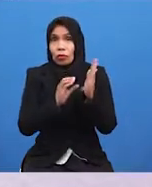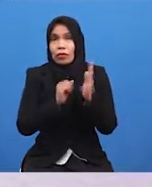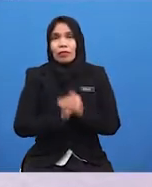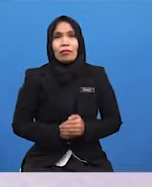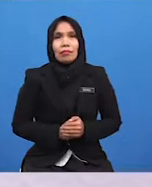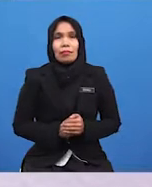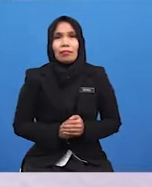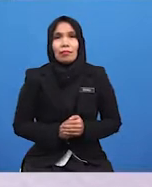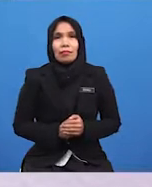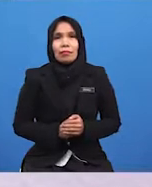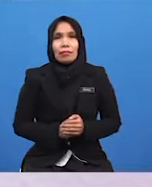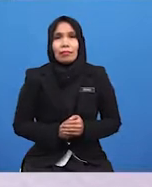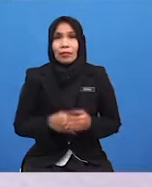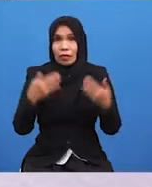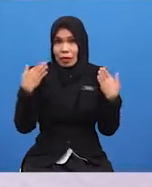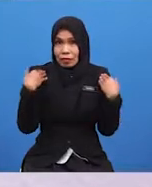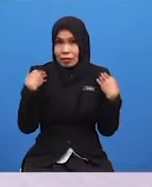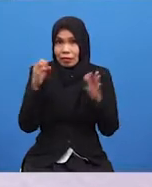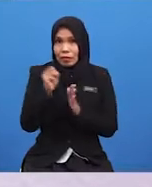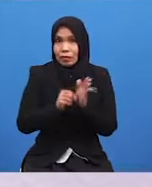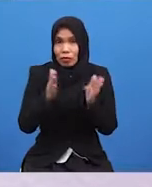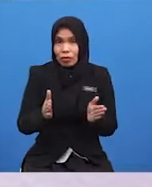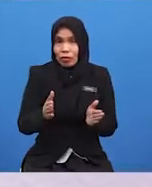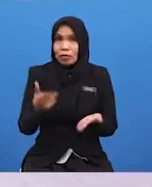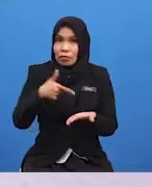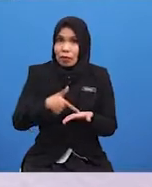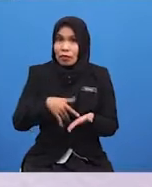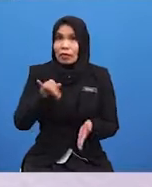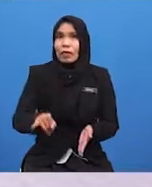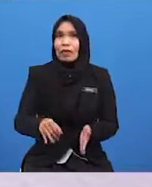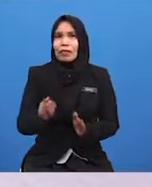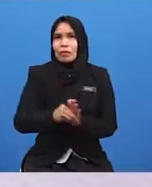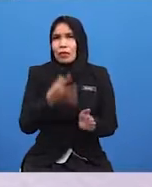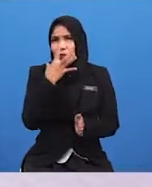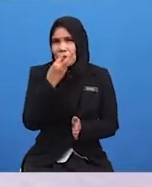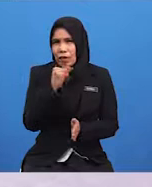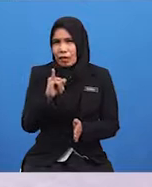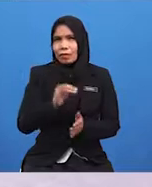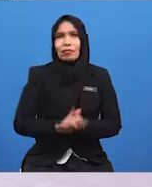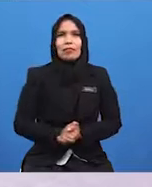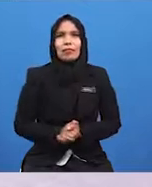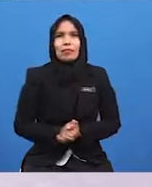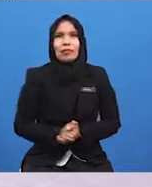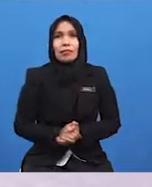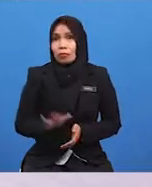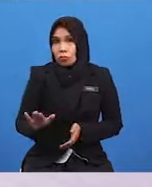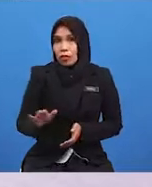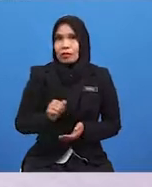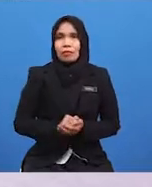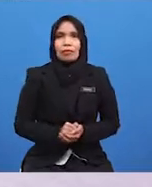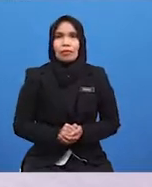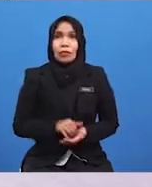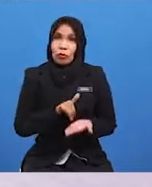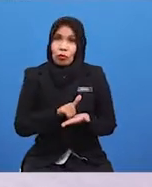awal ada seorang lagi murid yang memarahi terhadap muda yang